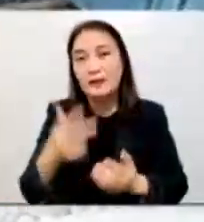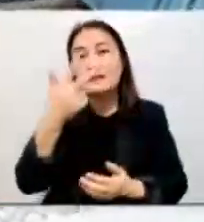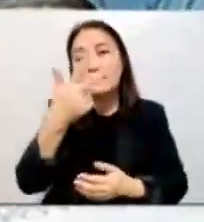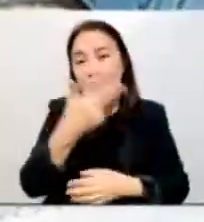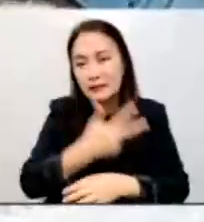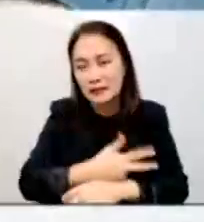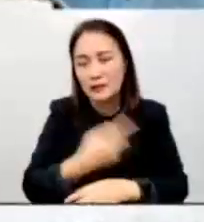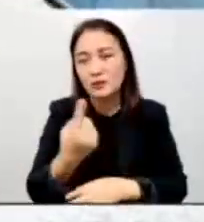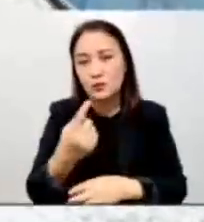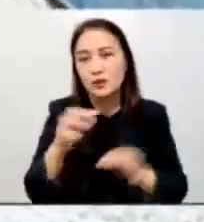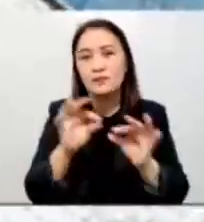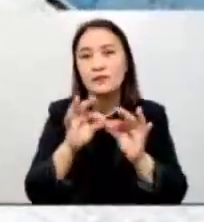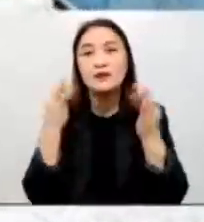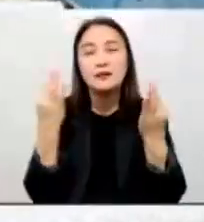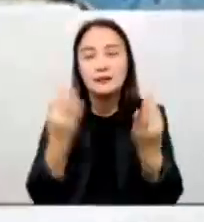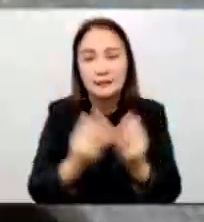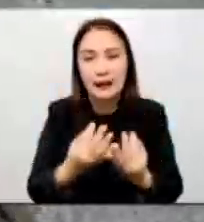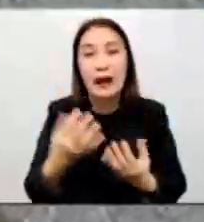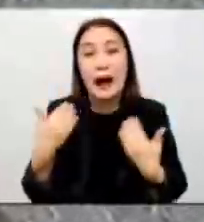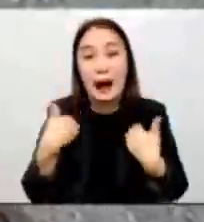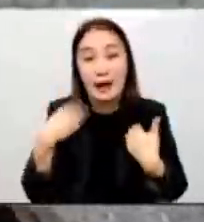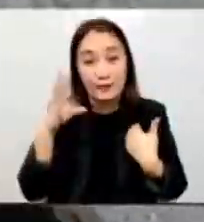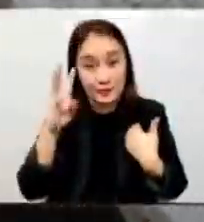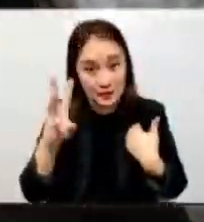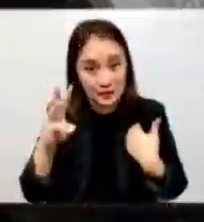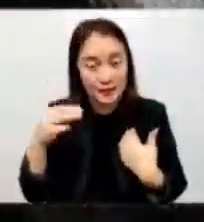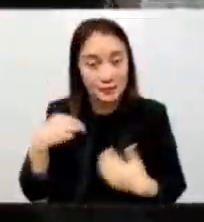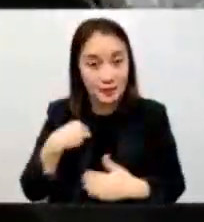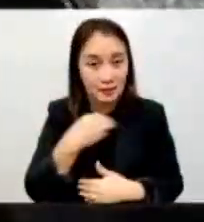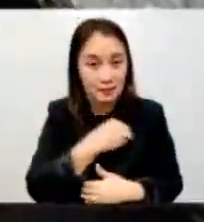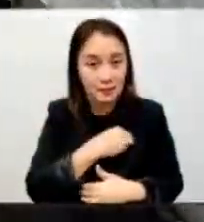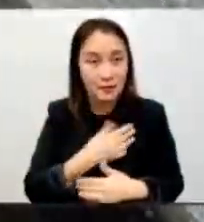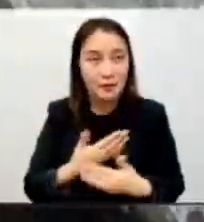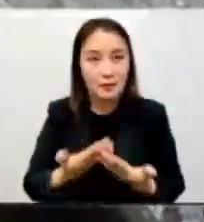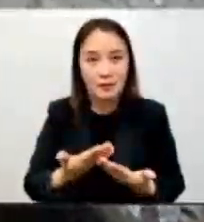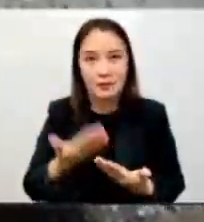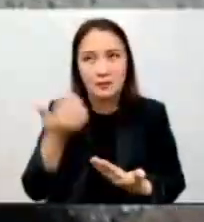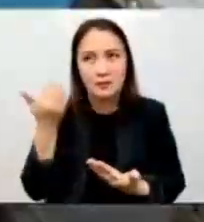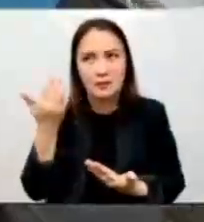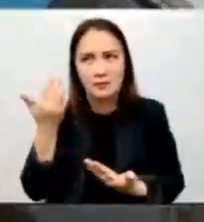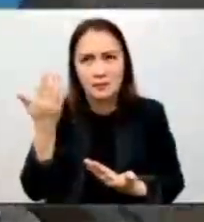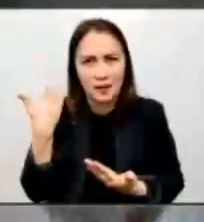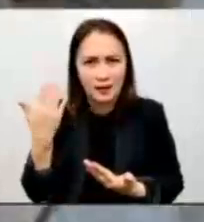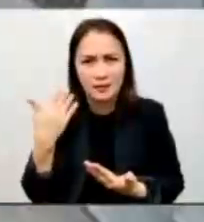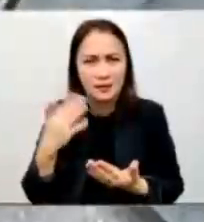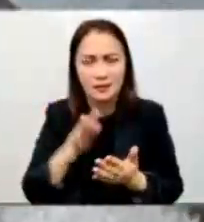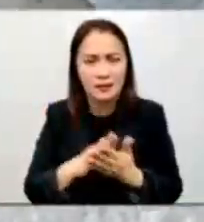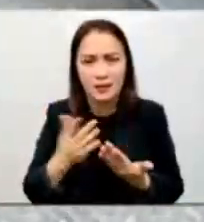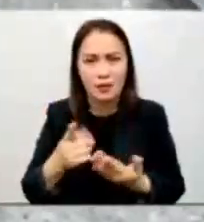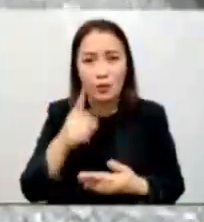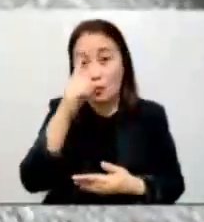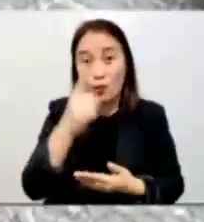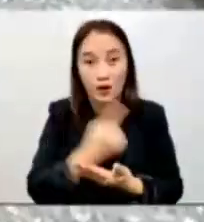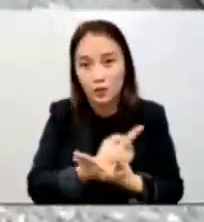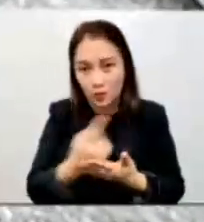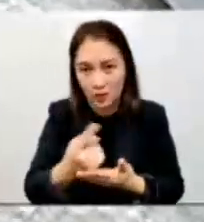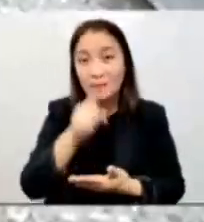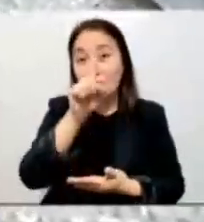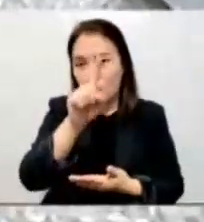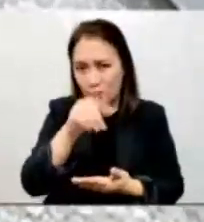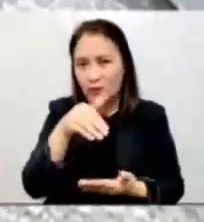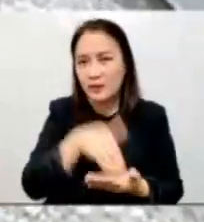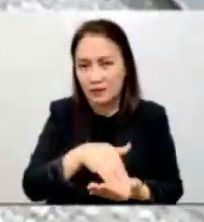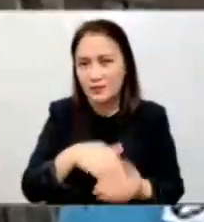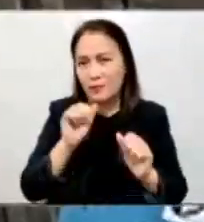kanilang pamilyang may 6 na miyembro. Dati, napapaabot pang araw niya ng 1 linggo ang 1,000 pisong budget.